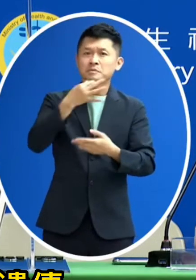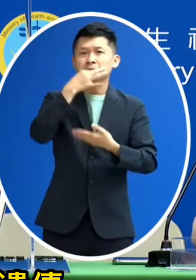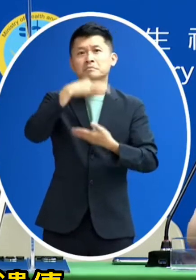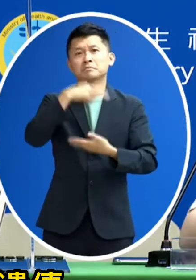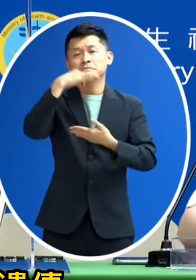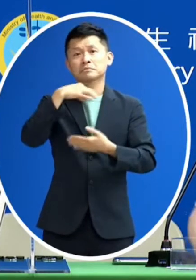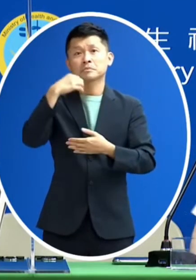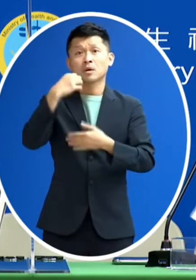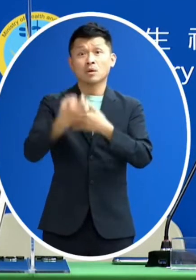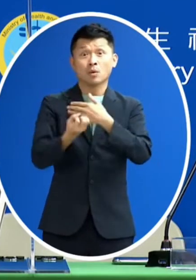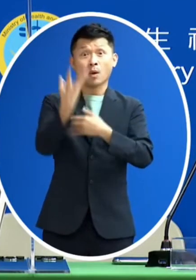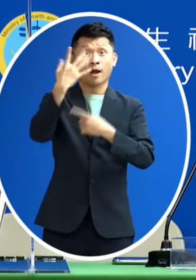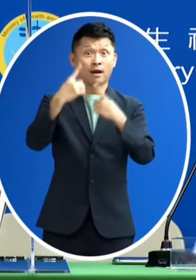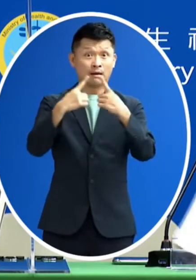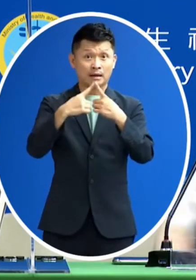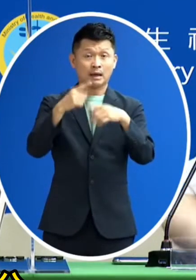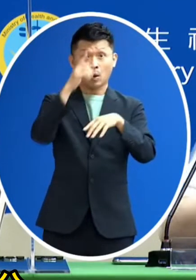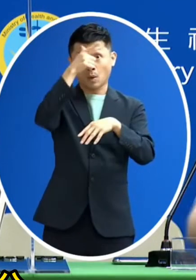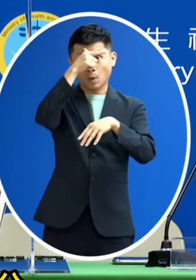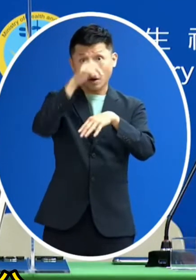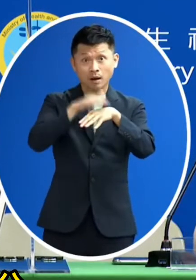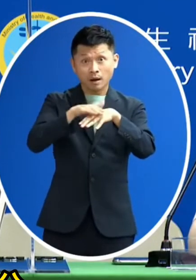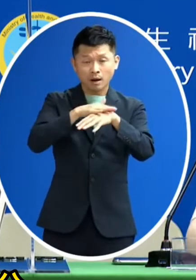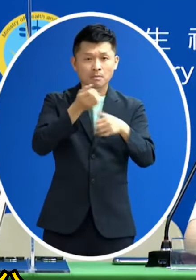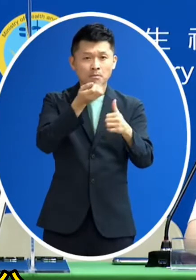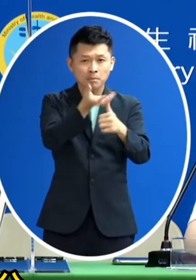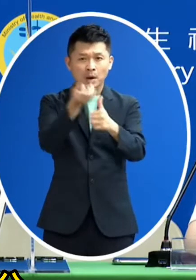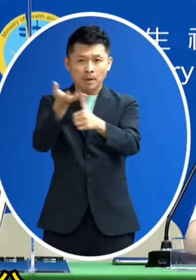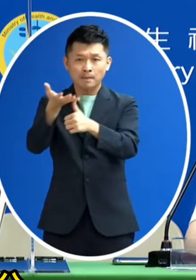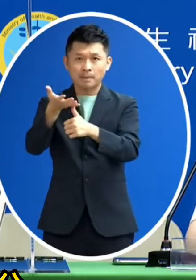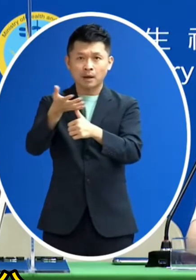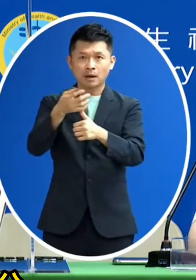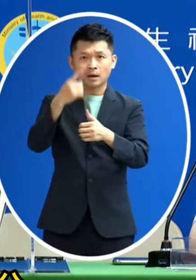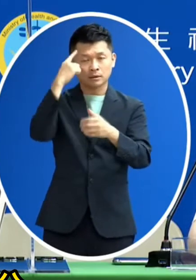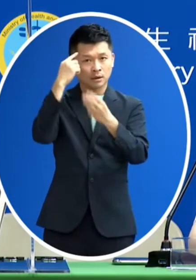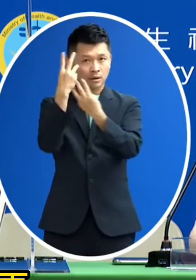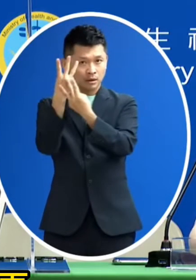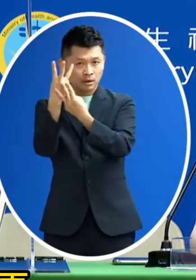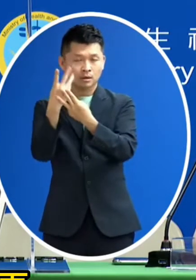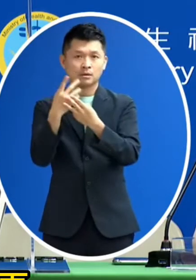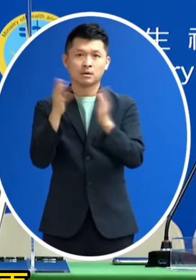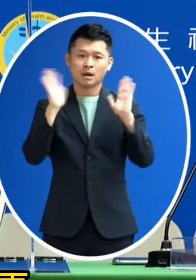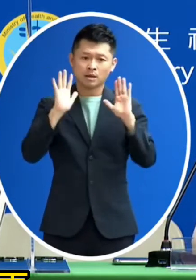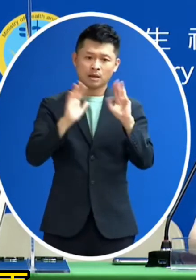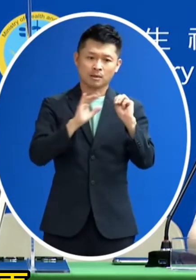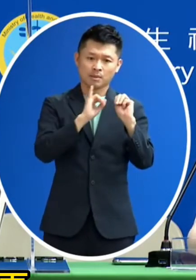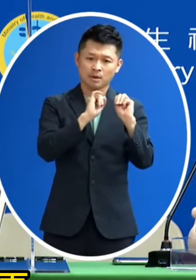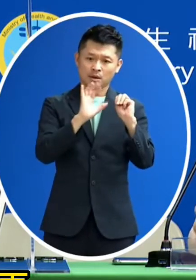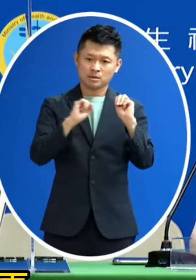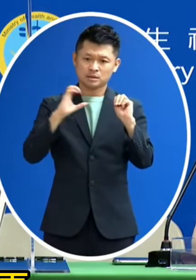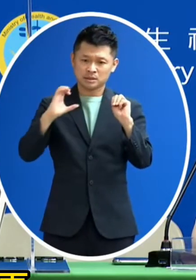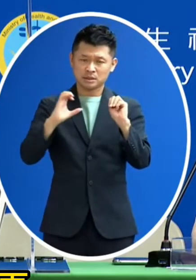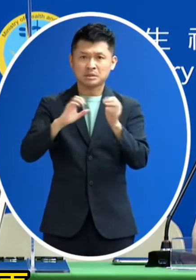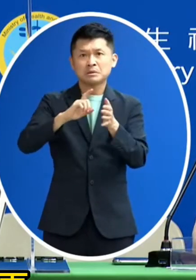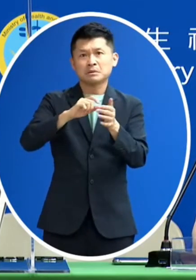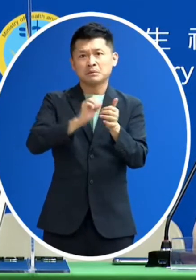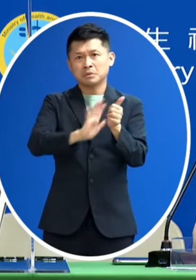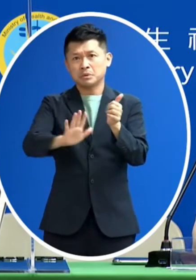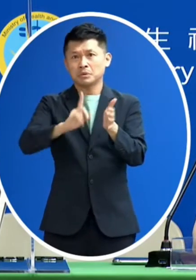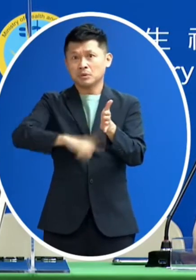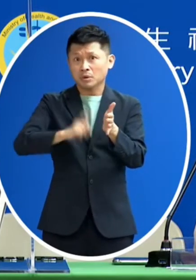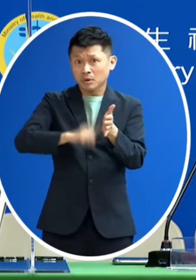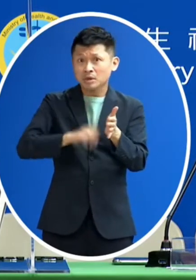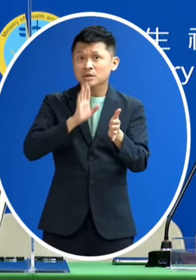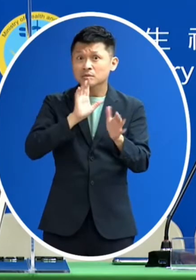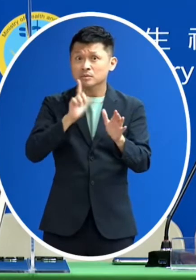些华人遗传体质的这个部分针对儿童脑炎或者是 MIS-C 的部分，能够在后续的研究会再有一些更明